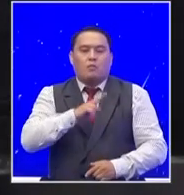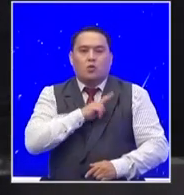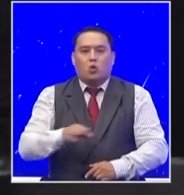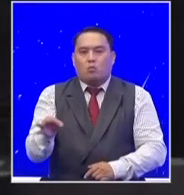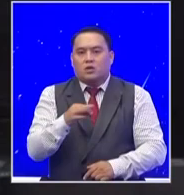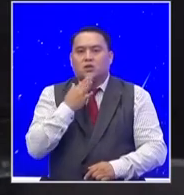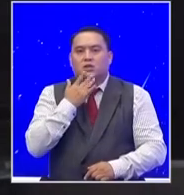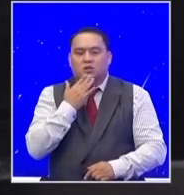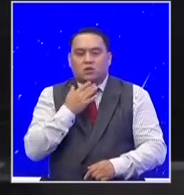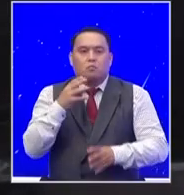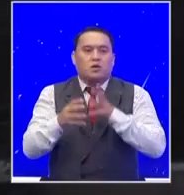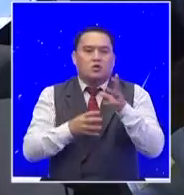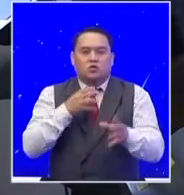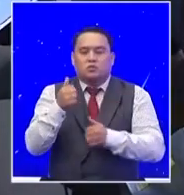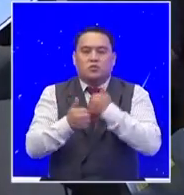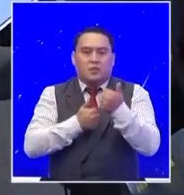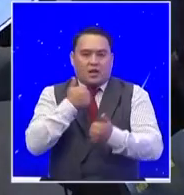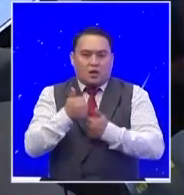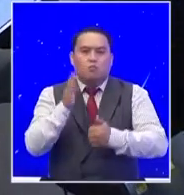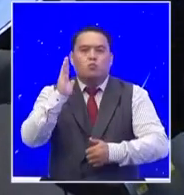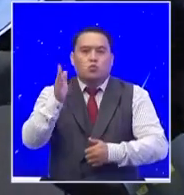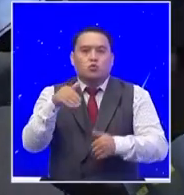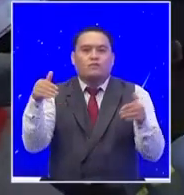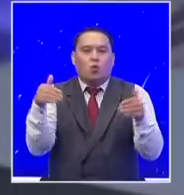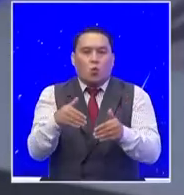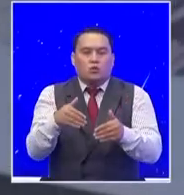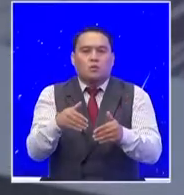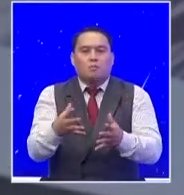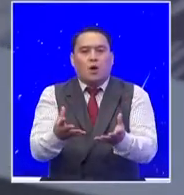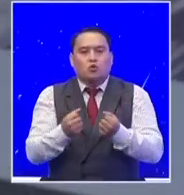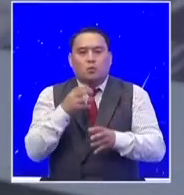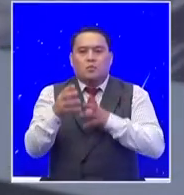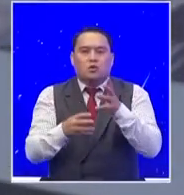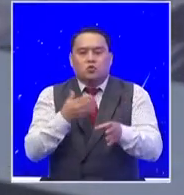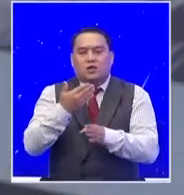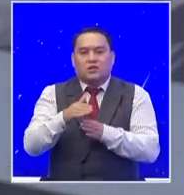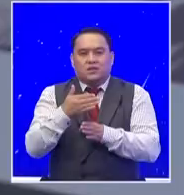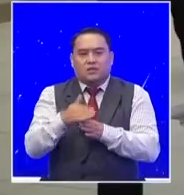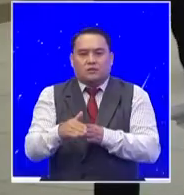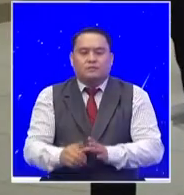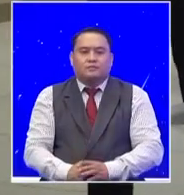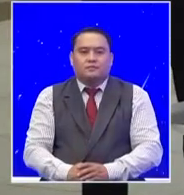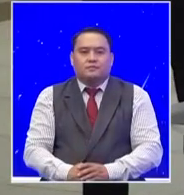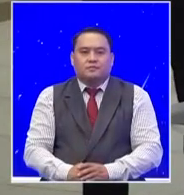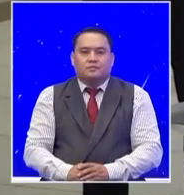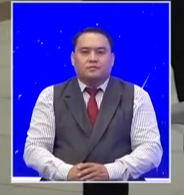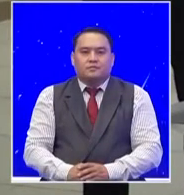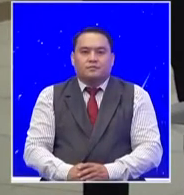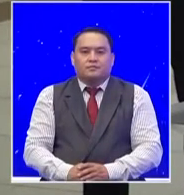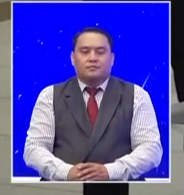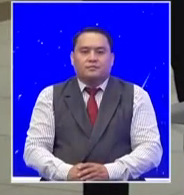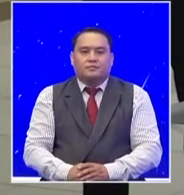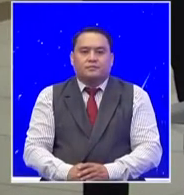областным, национальным и международным чемпионатам. В будущем колледжи намерены получить международную аккредитацию. Рустам Аралбаев, Жайх